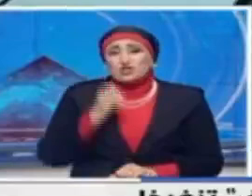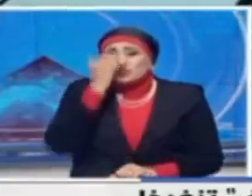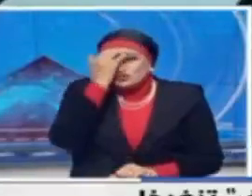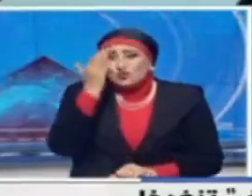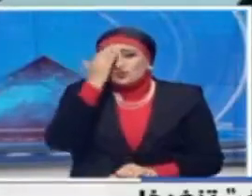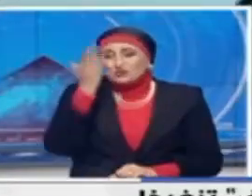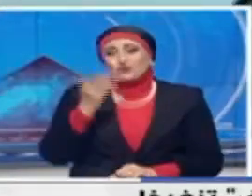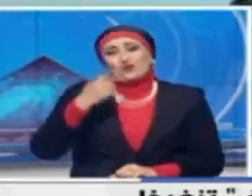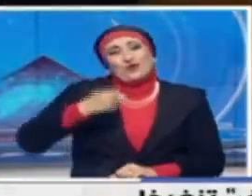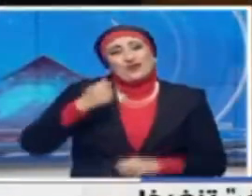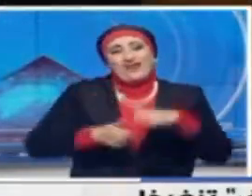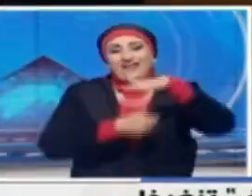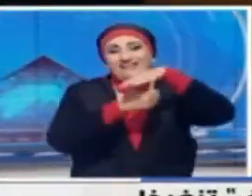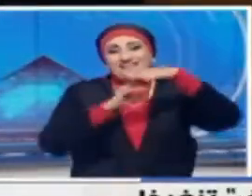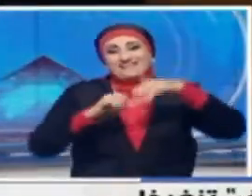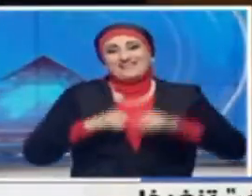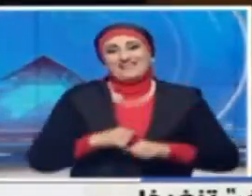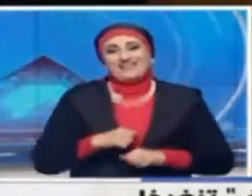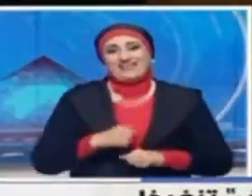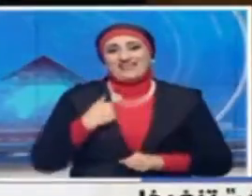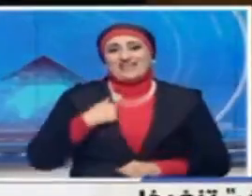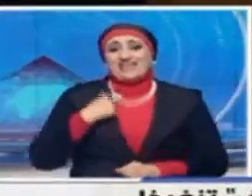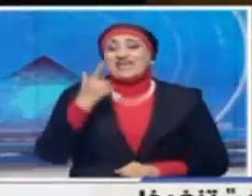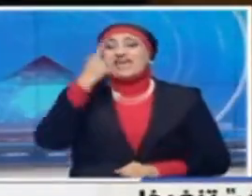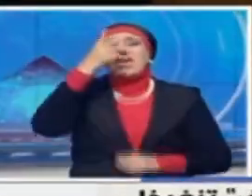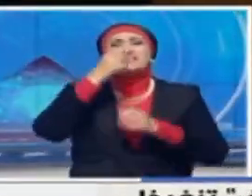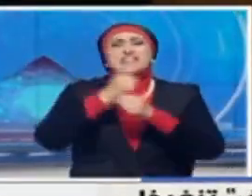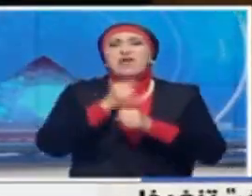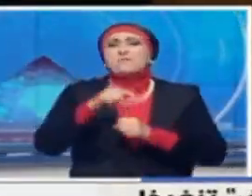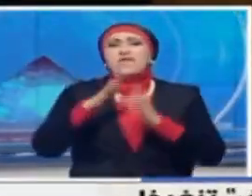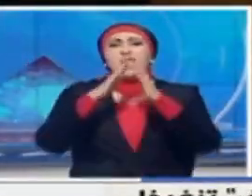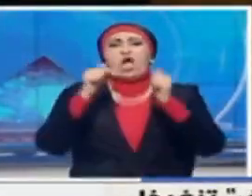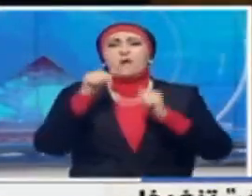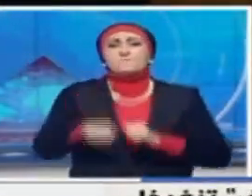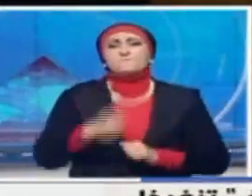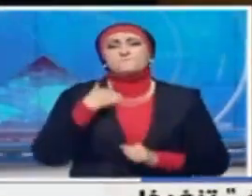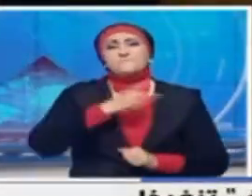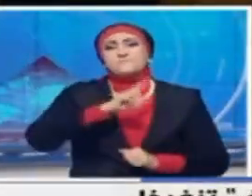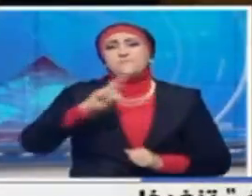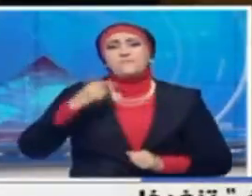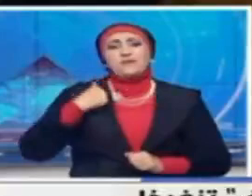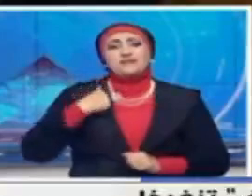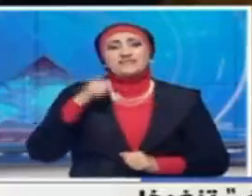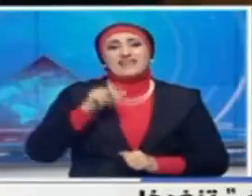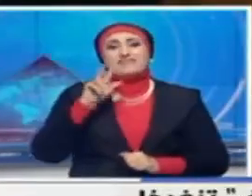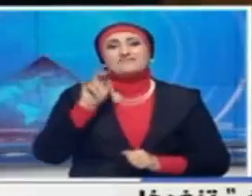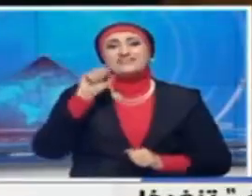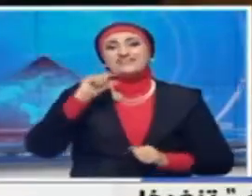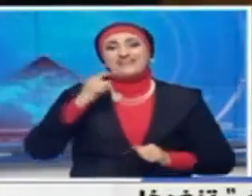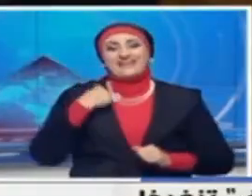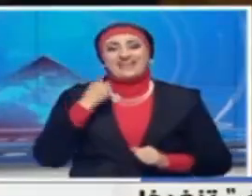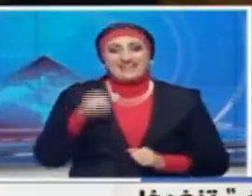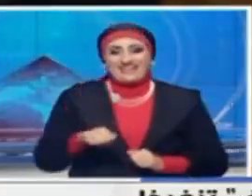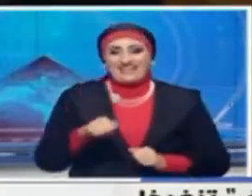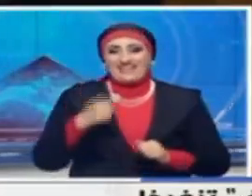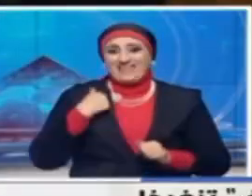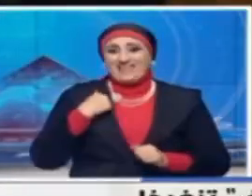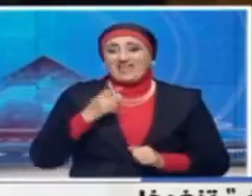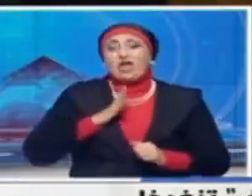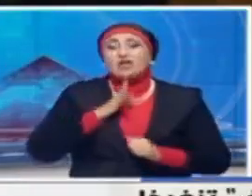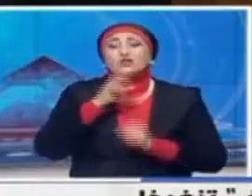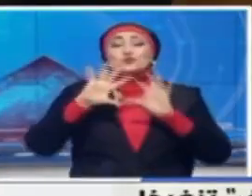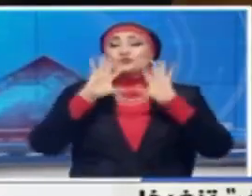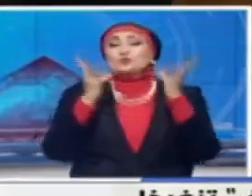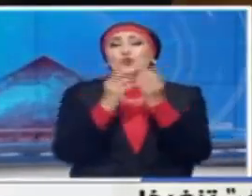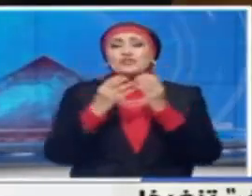شكرا سيادة الرئيس. اسلم يا مصري ان انا الفدا، دي ان مدت